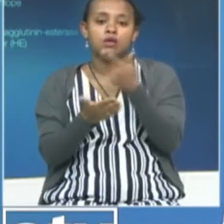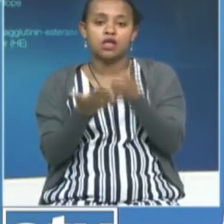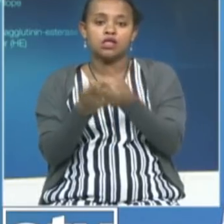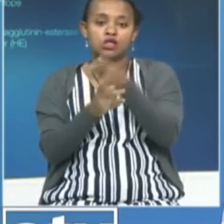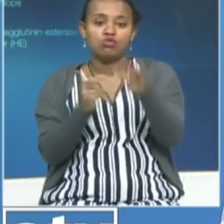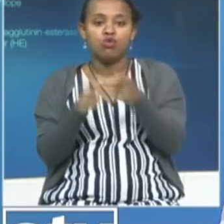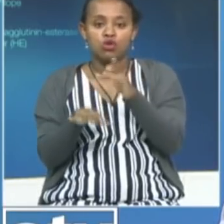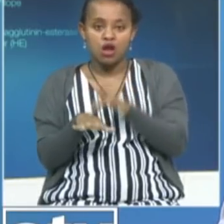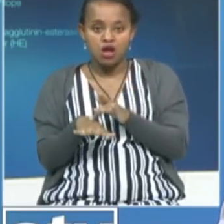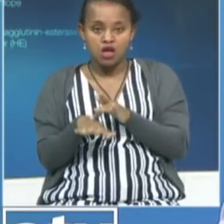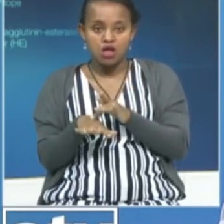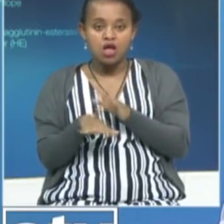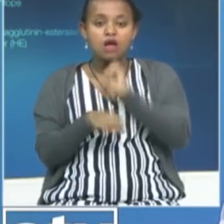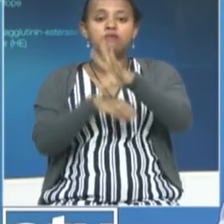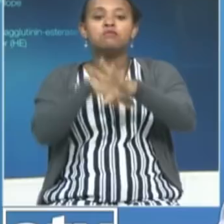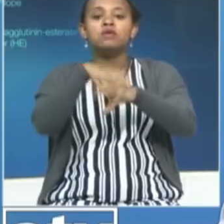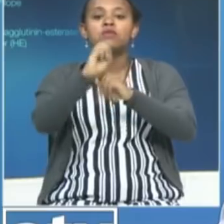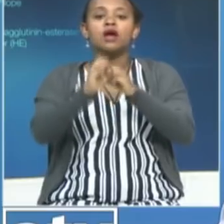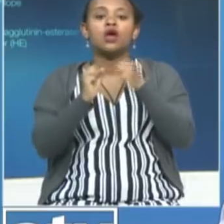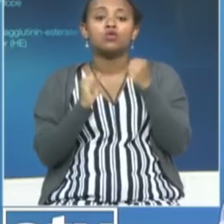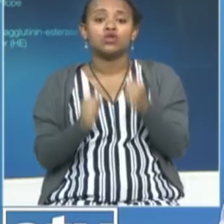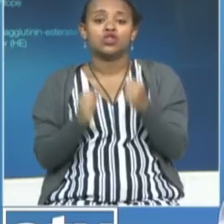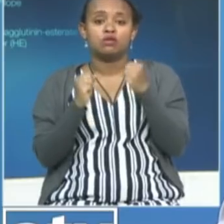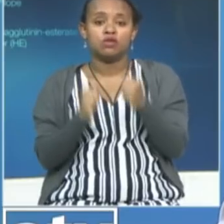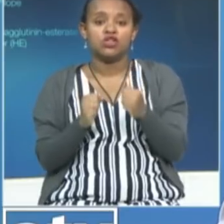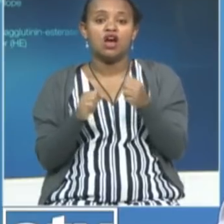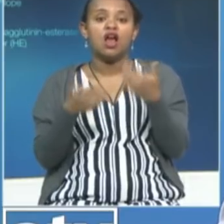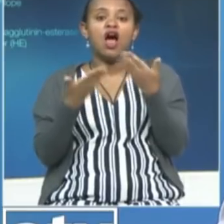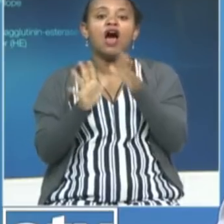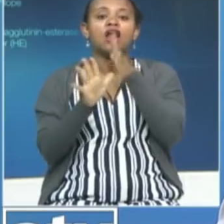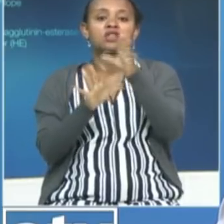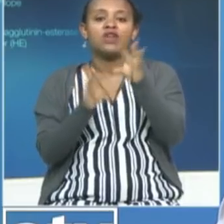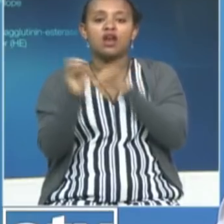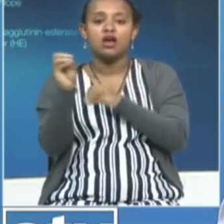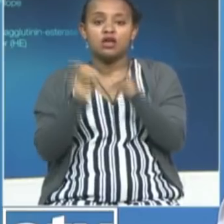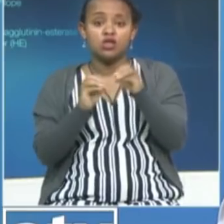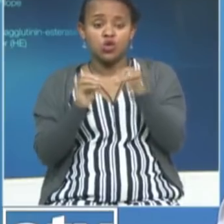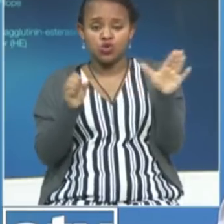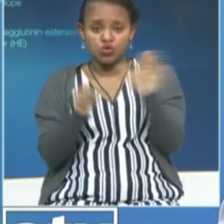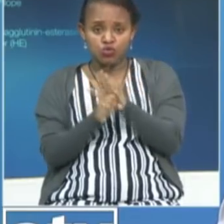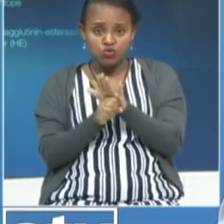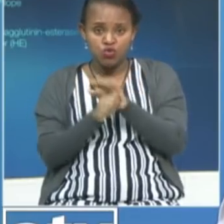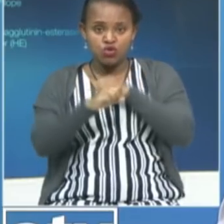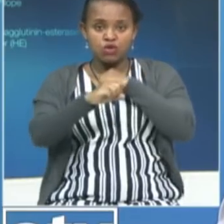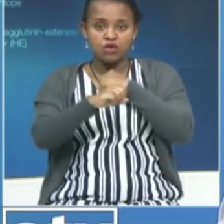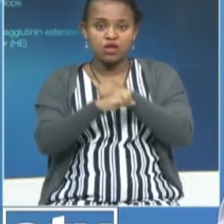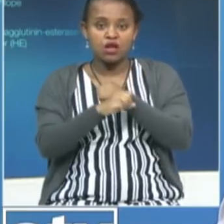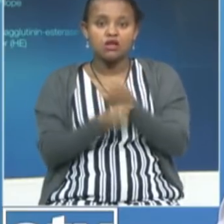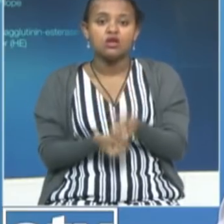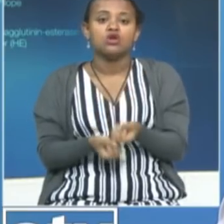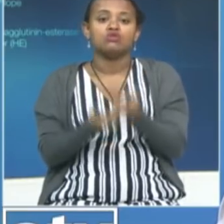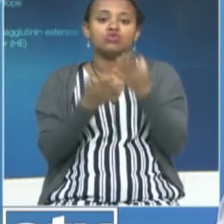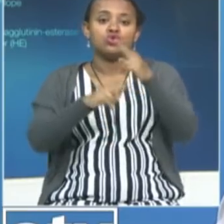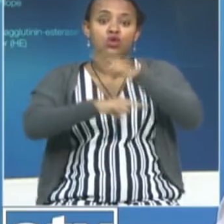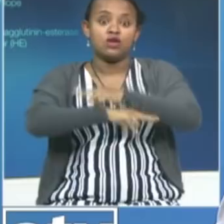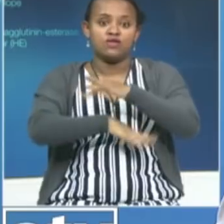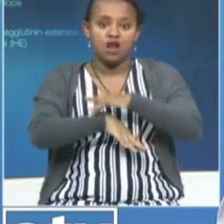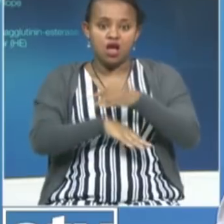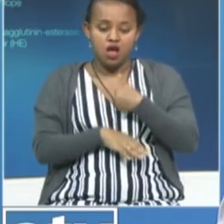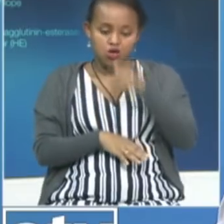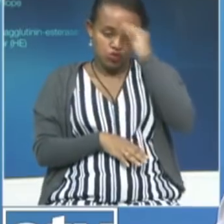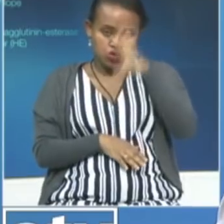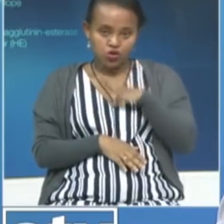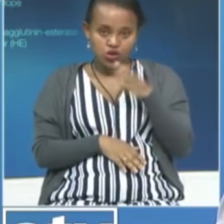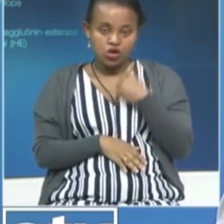ላይ እንግዲህ የሚመከረው ቢቻል አላስፈላጊ እንቅስቃሴዎችን በሙሉ በመክታት በተለይ ብዙ ረፍት ላይ ያሉ ሰዎች